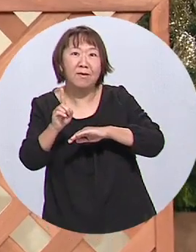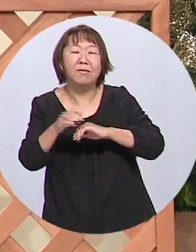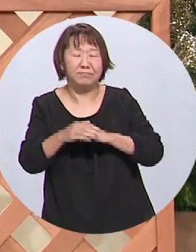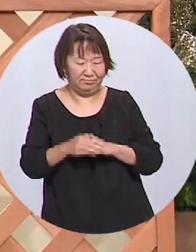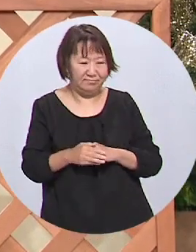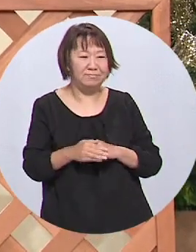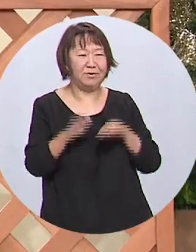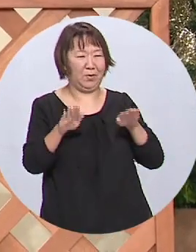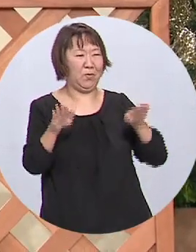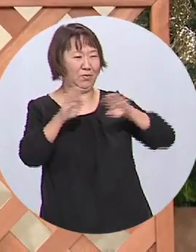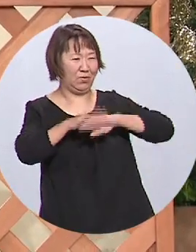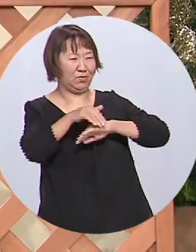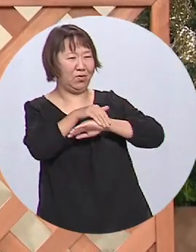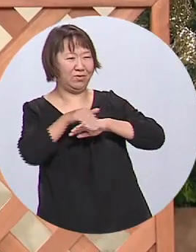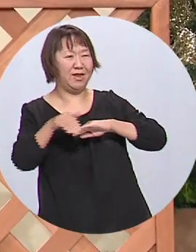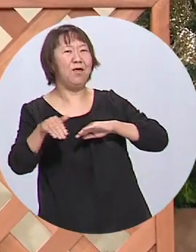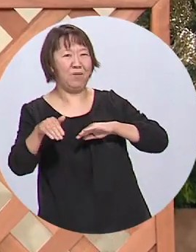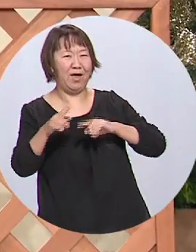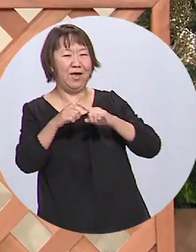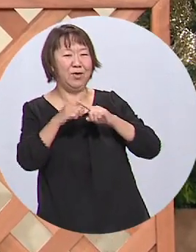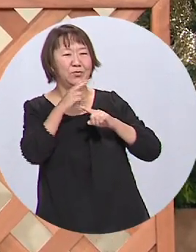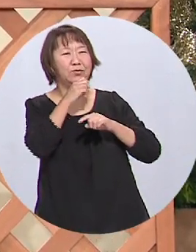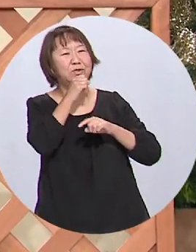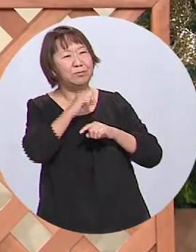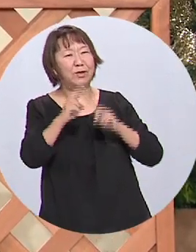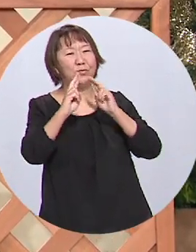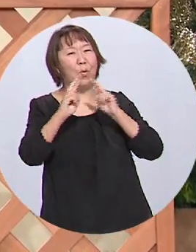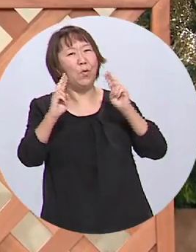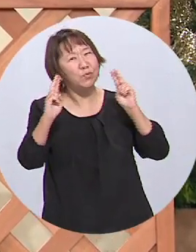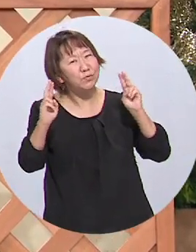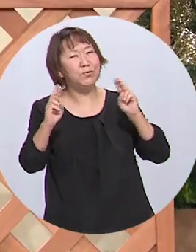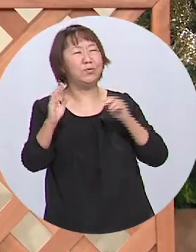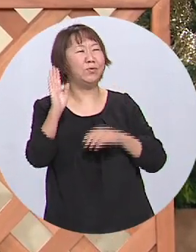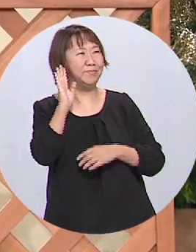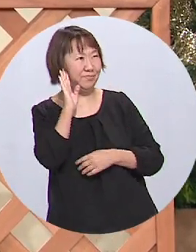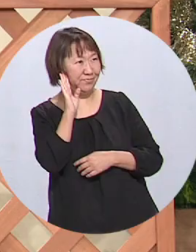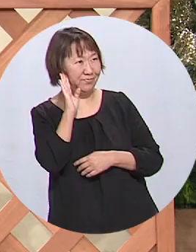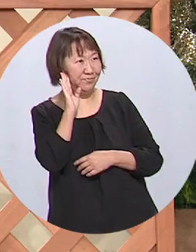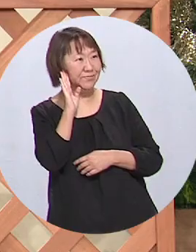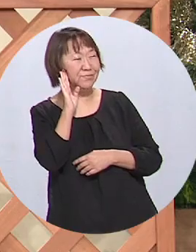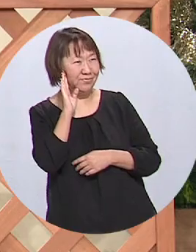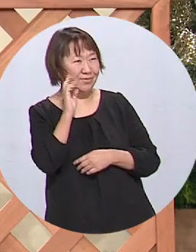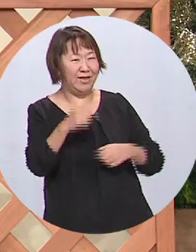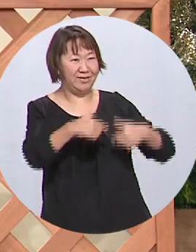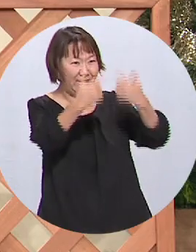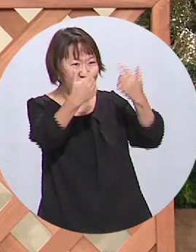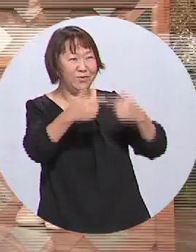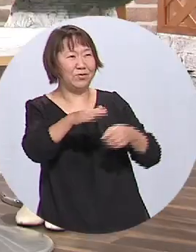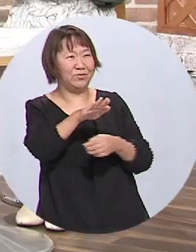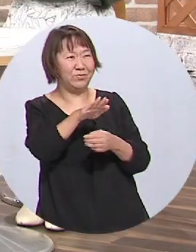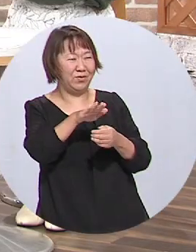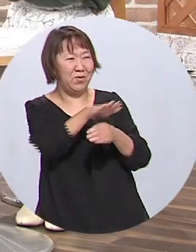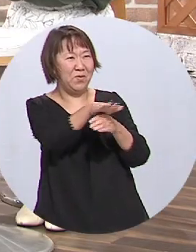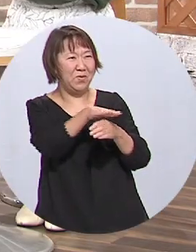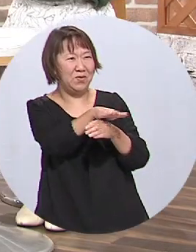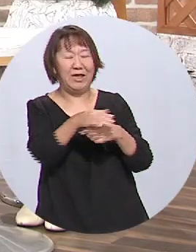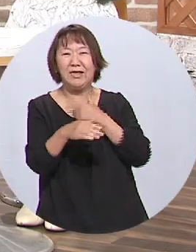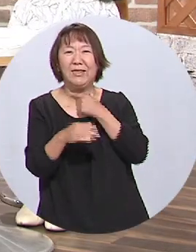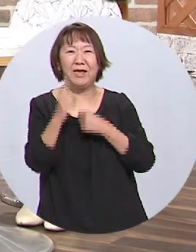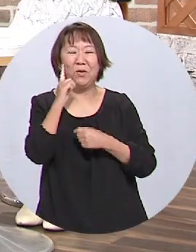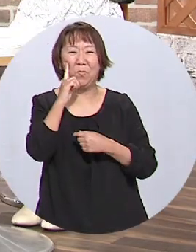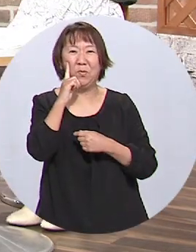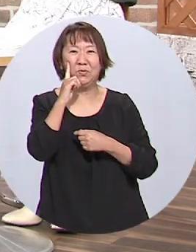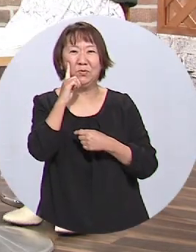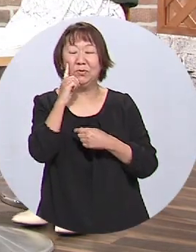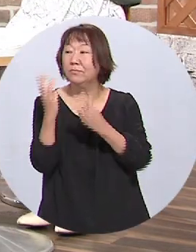夜の予定はやっぱあのクリスマスソングを家でこう流して観葉植物を撫でたいと思います。 は い、